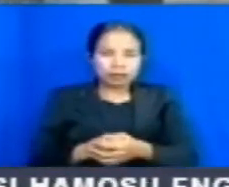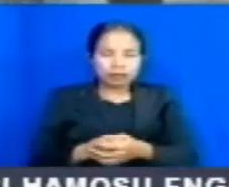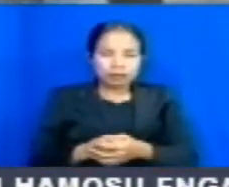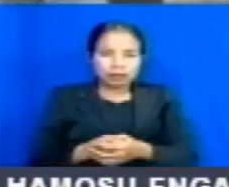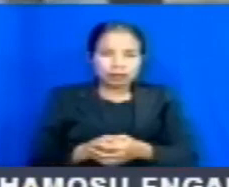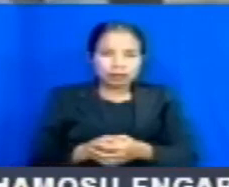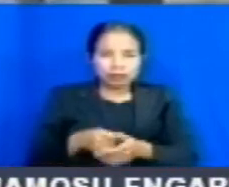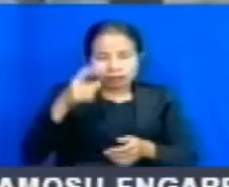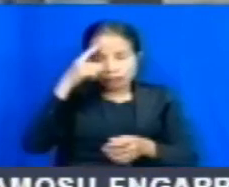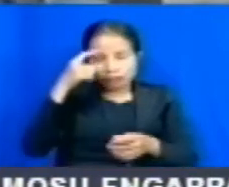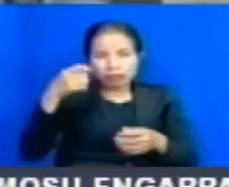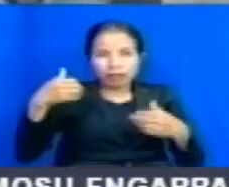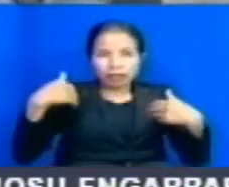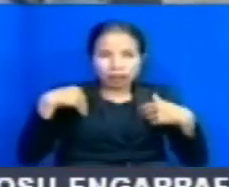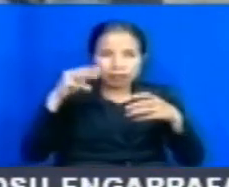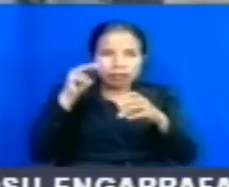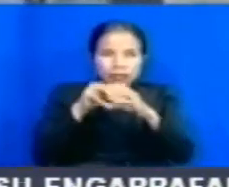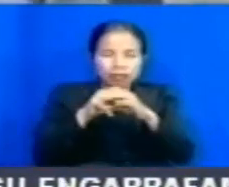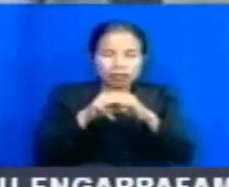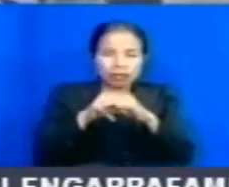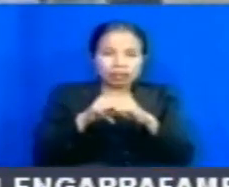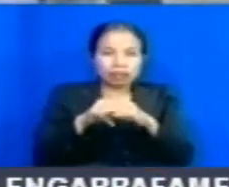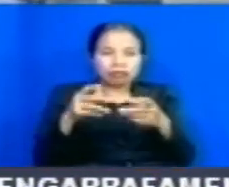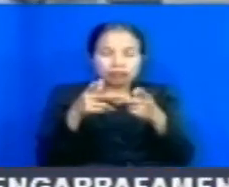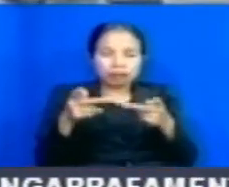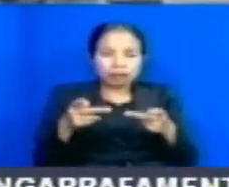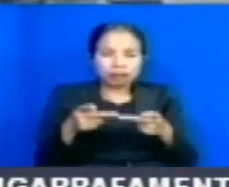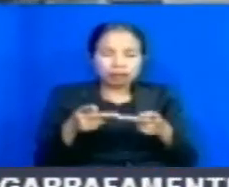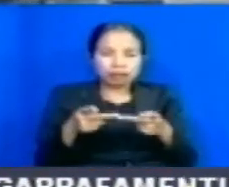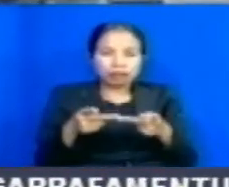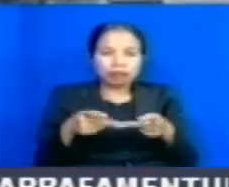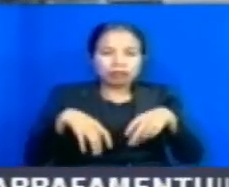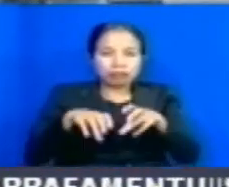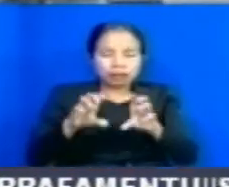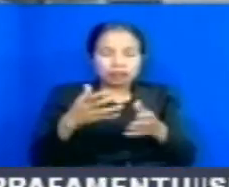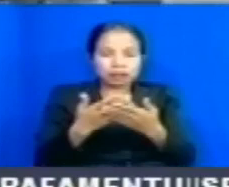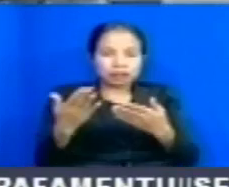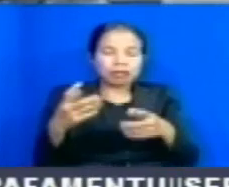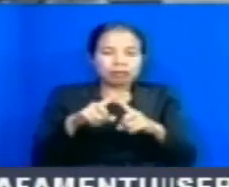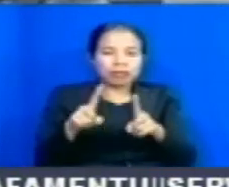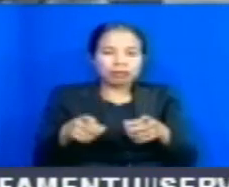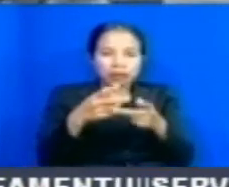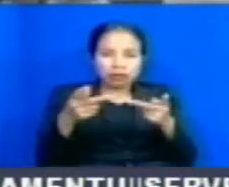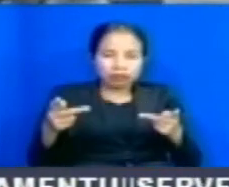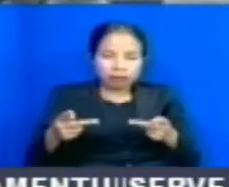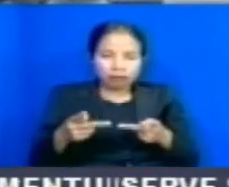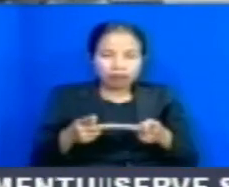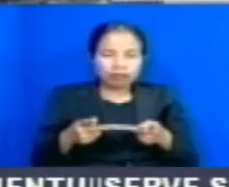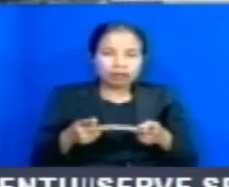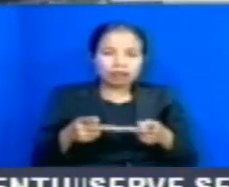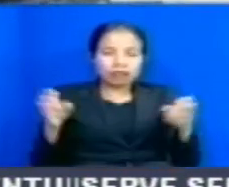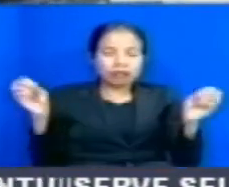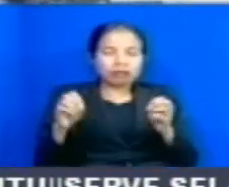in tamba iha no mercado no be mak tau no permanente basira tu fansen sa mai be ho fatin ne be